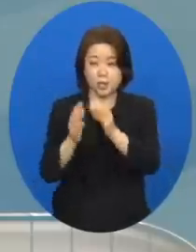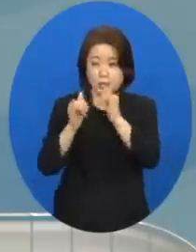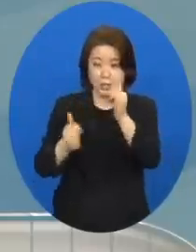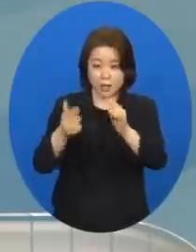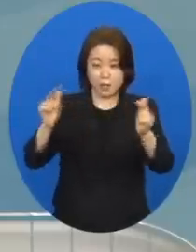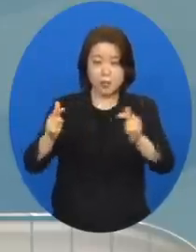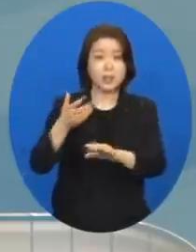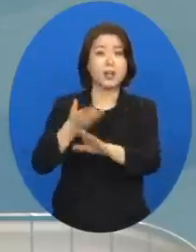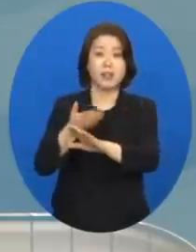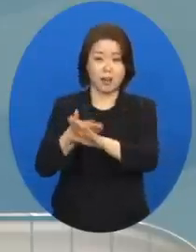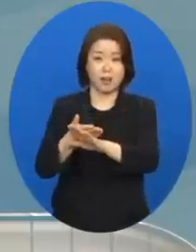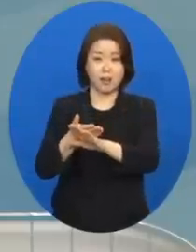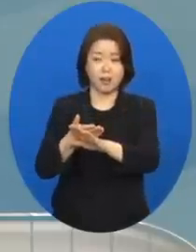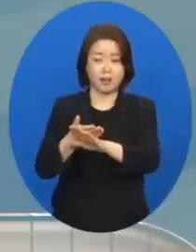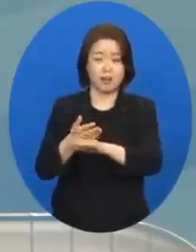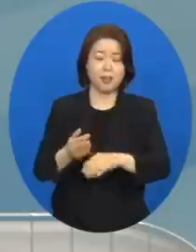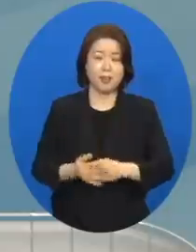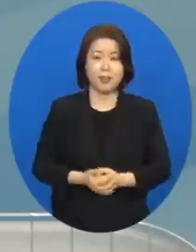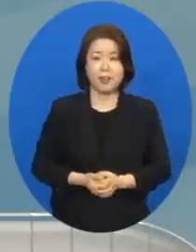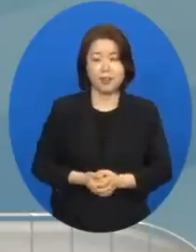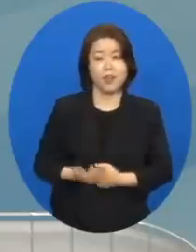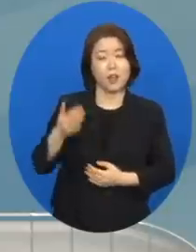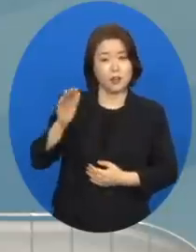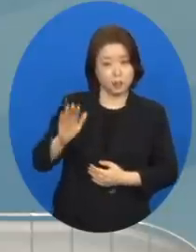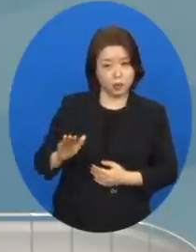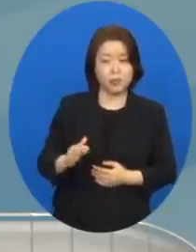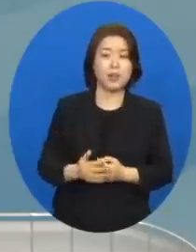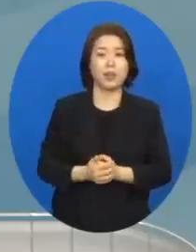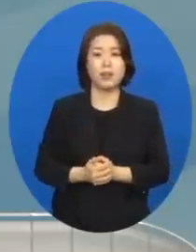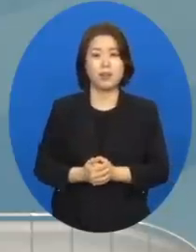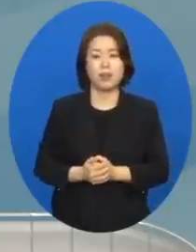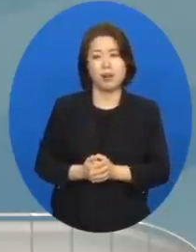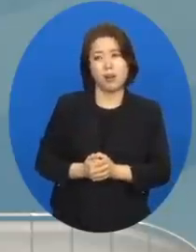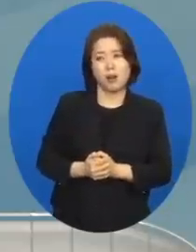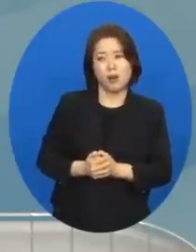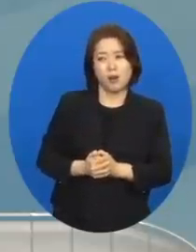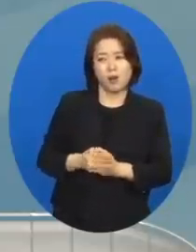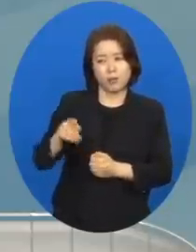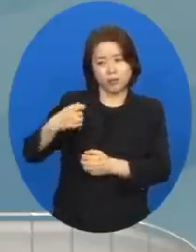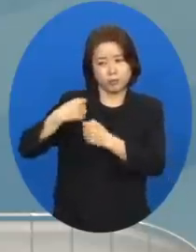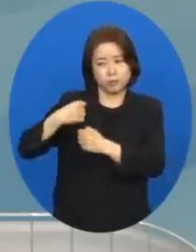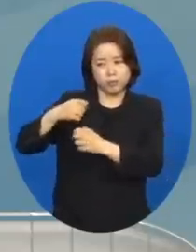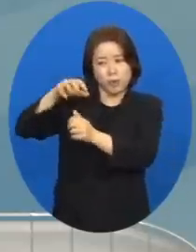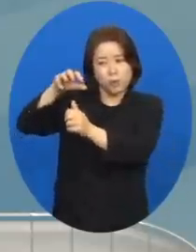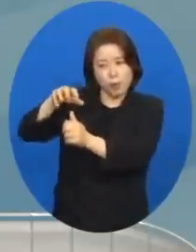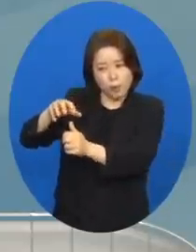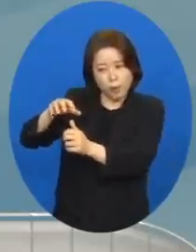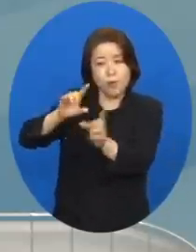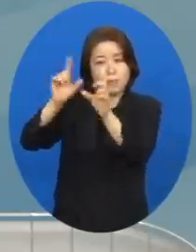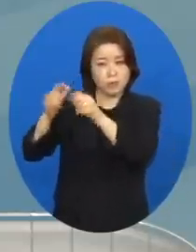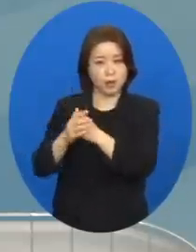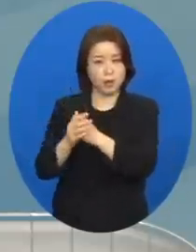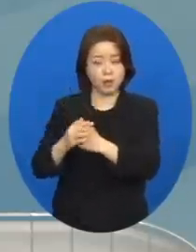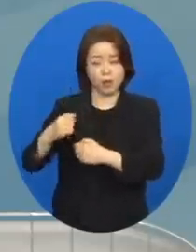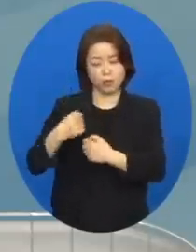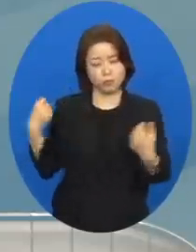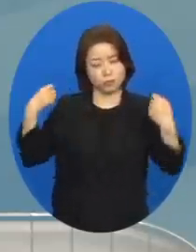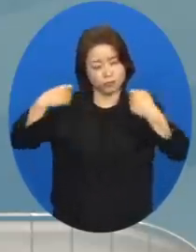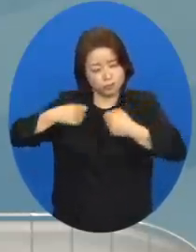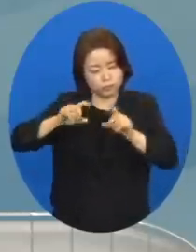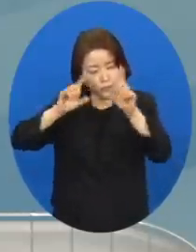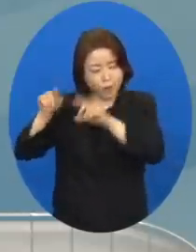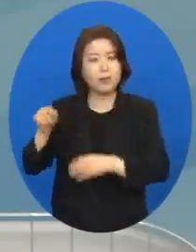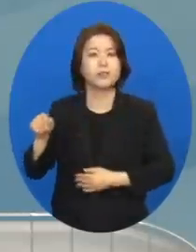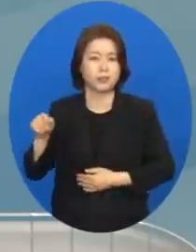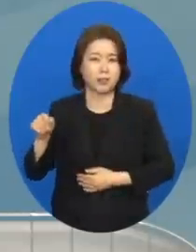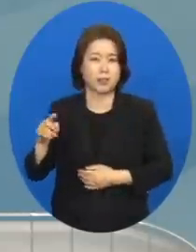취향이 다르니까 그렇죠? 그런데 사실 매이는 삶이잖아요. 군복 입고 살아야 되고